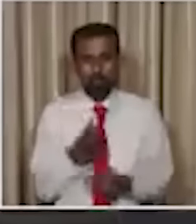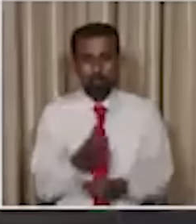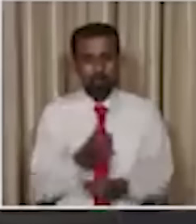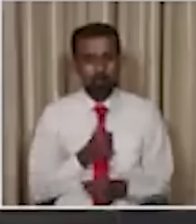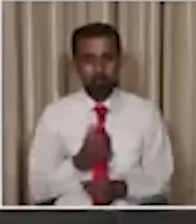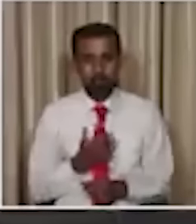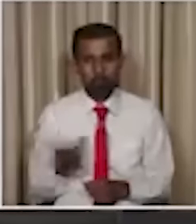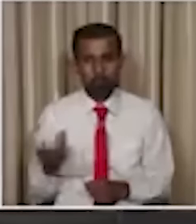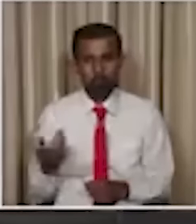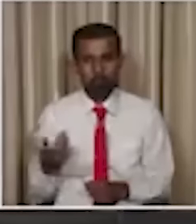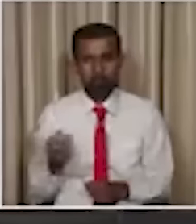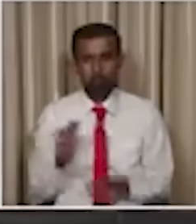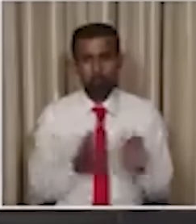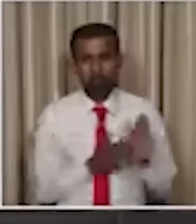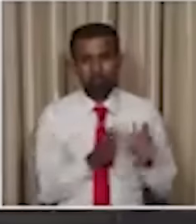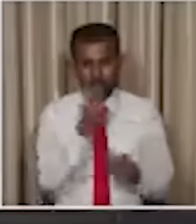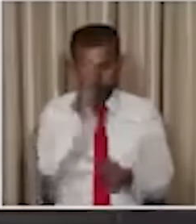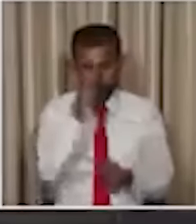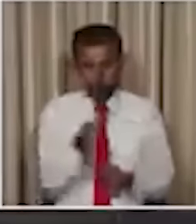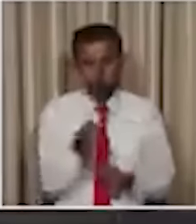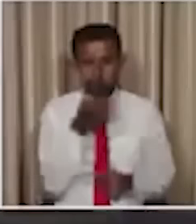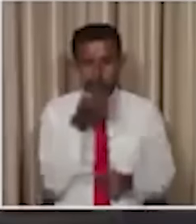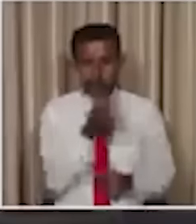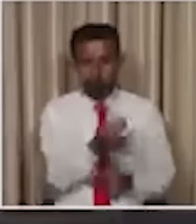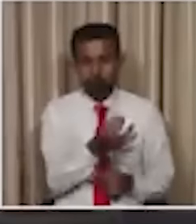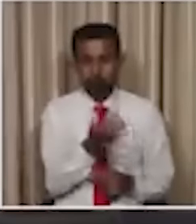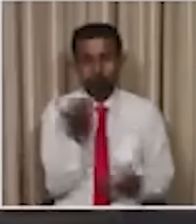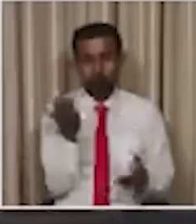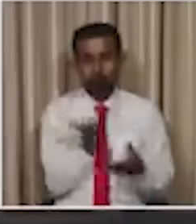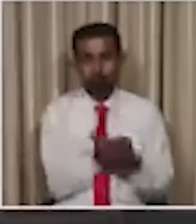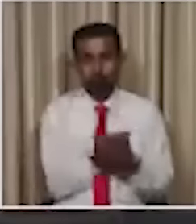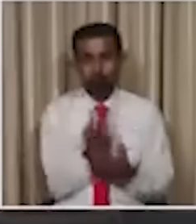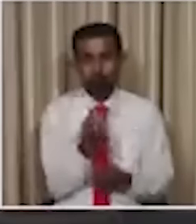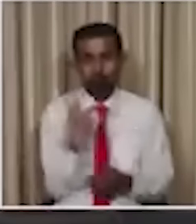නොවී නිලන්ත ජයවර්ධන මහතාට චෝදනා පත්‍රයක්